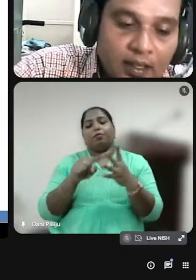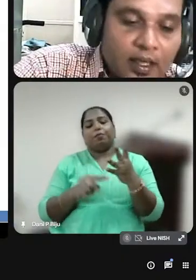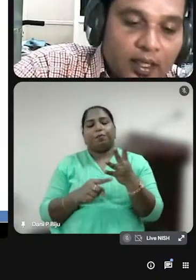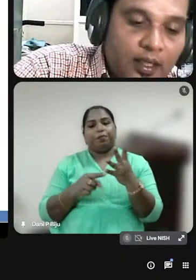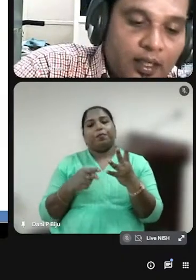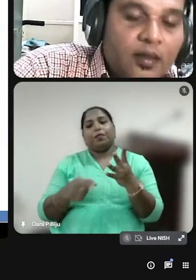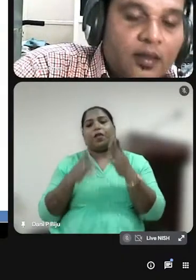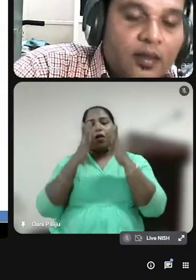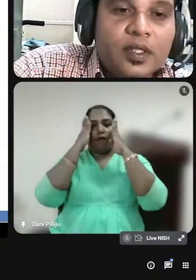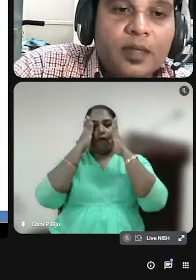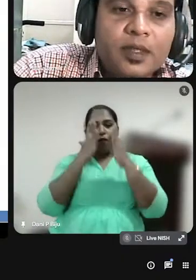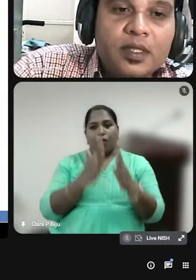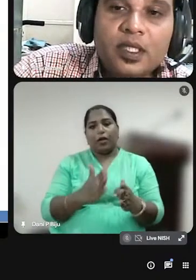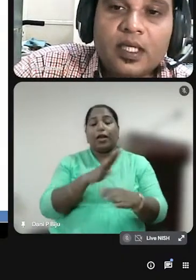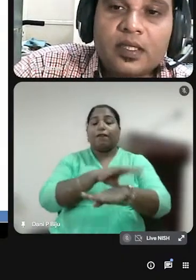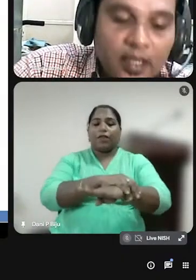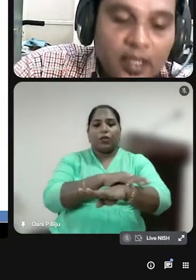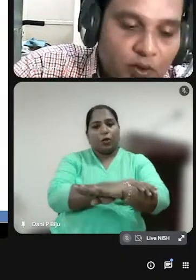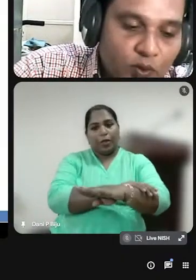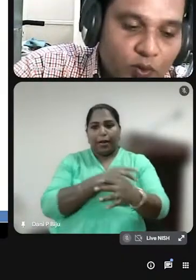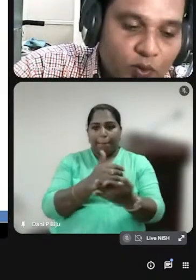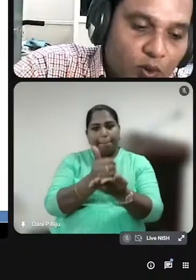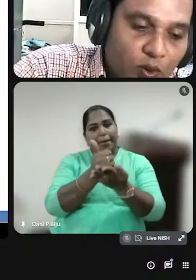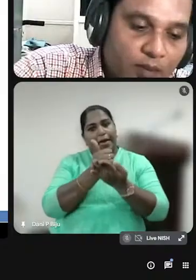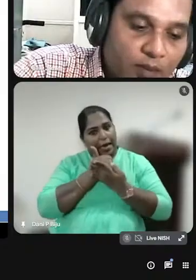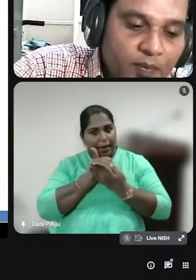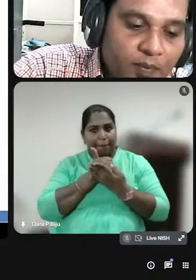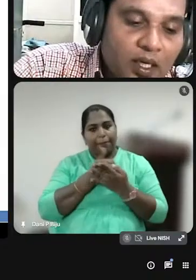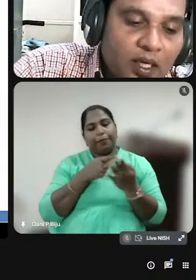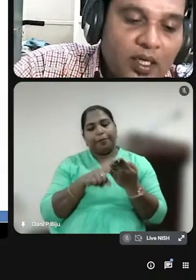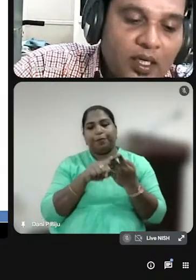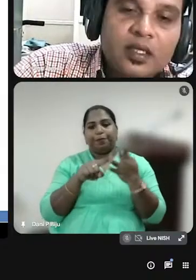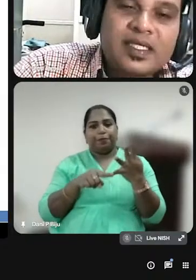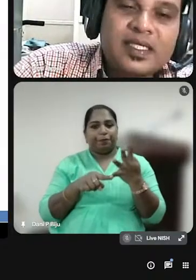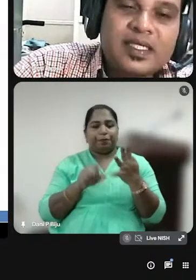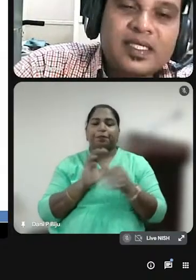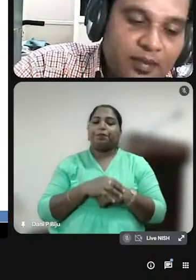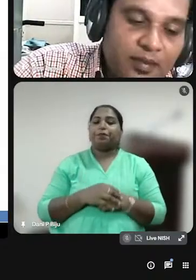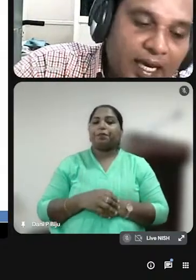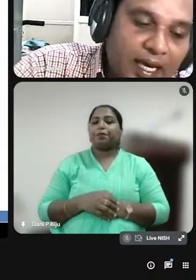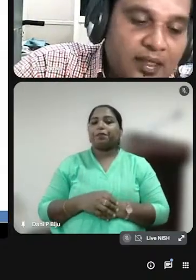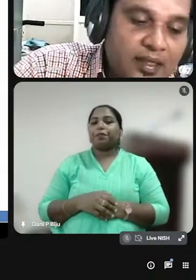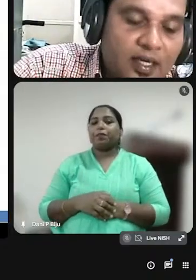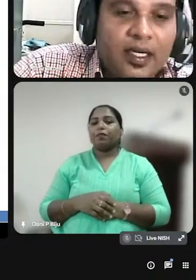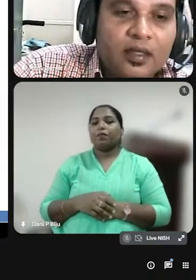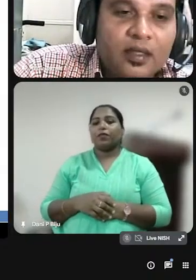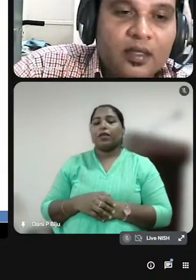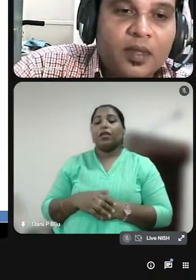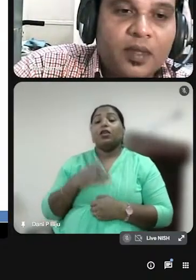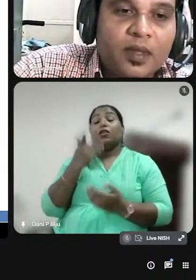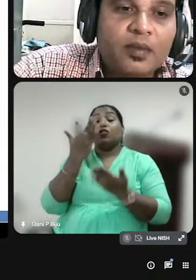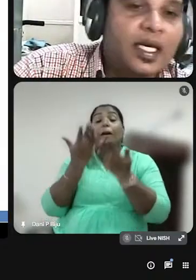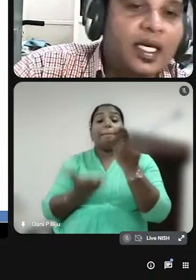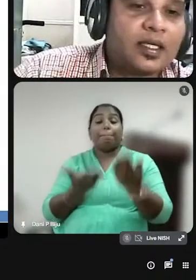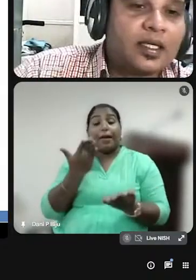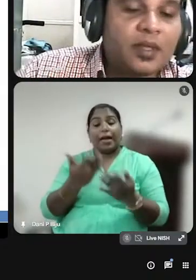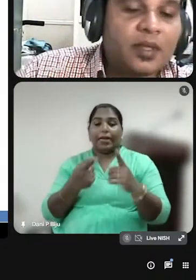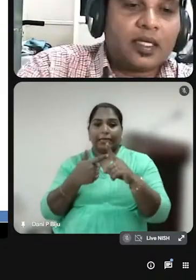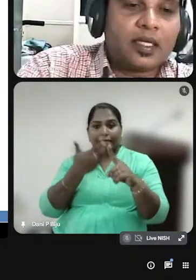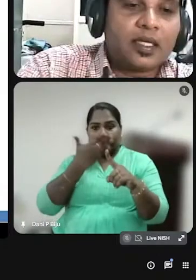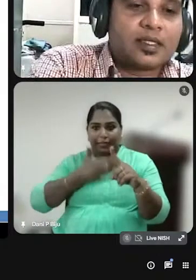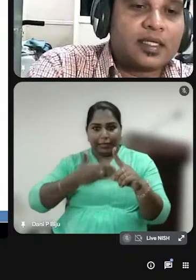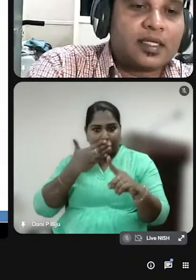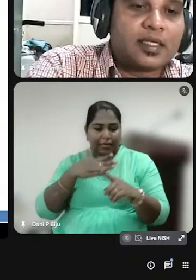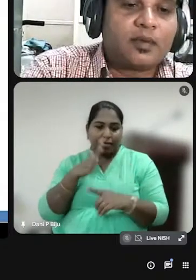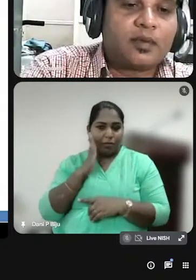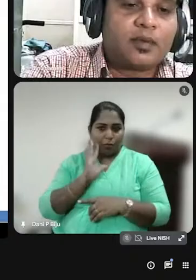സാധാരണ ഈ ഫിസിയോതെറാപ്പി ചികിത്സയിൽ ഏറ്റവും കൂടുതൽ കൊടുക്കുക. അപ്പം ഈ സ്റ്റാറ്റിക് ബാലൻസ് ട്രെയിനിങ് എന്ന് പറയുന്നത്, അതായത് നമ്മൾ